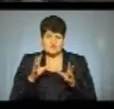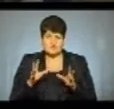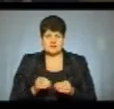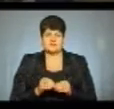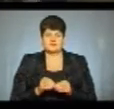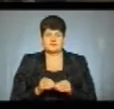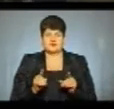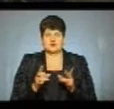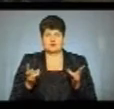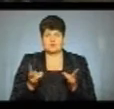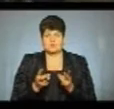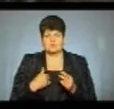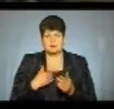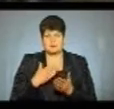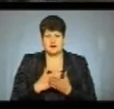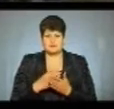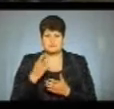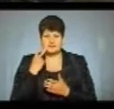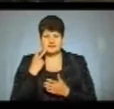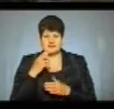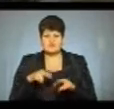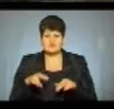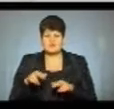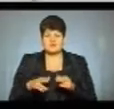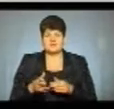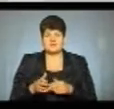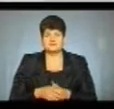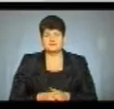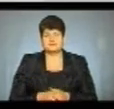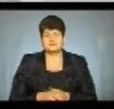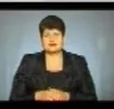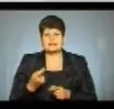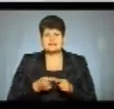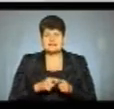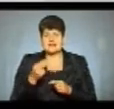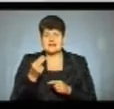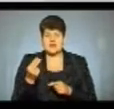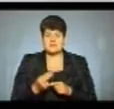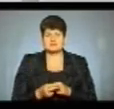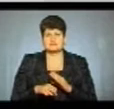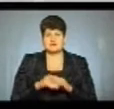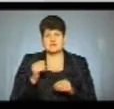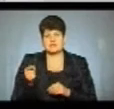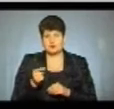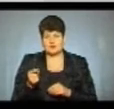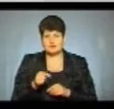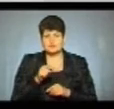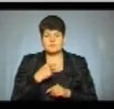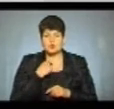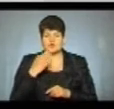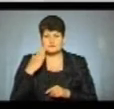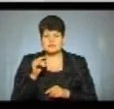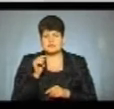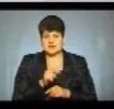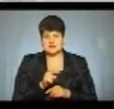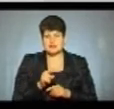який необхідний, ми з собою маємо і завжди фарби наносимо. Цей напис поміж двох обрали тернополяни. Вони проголосували за нього